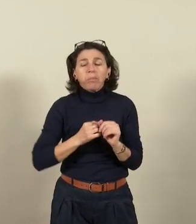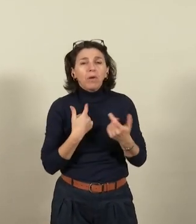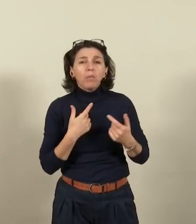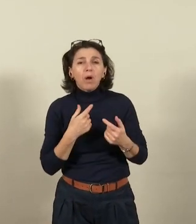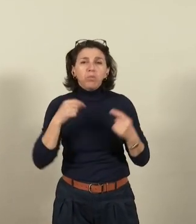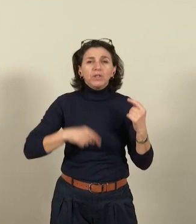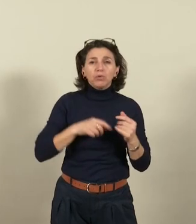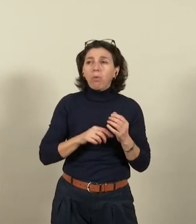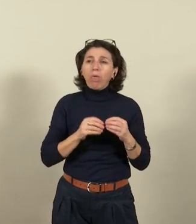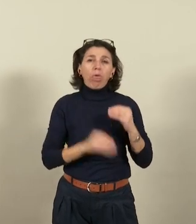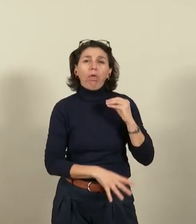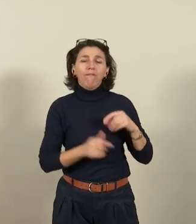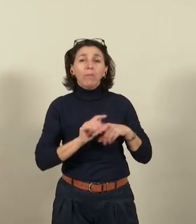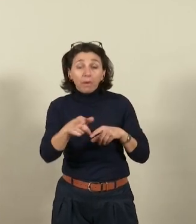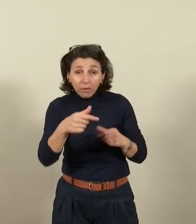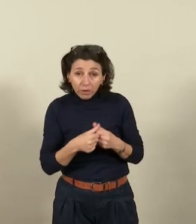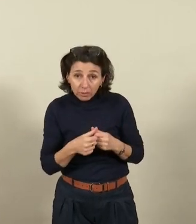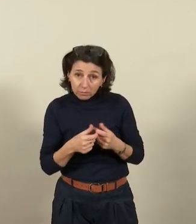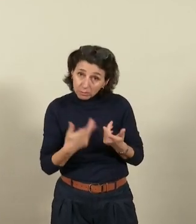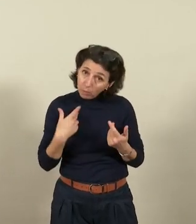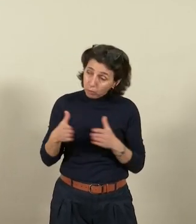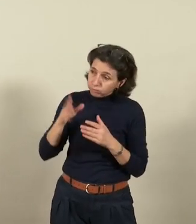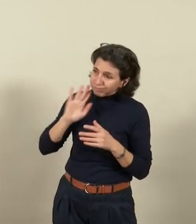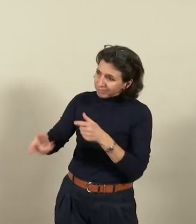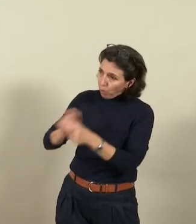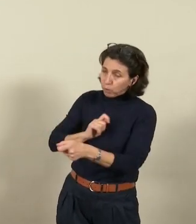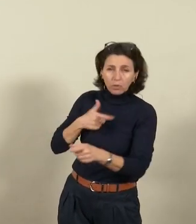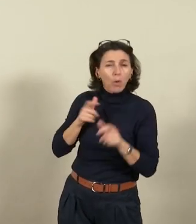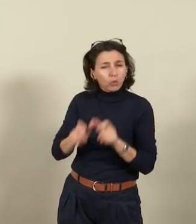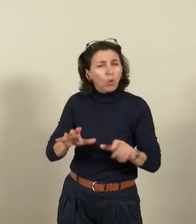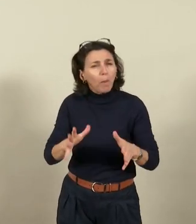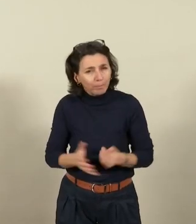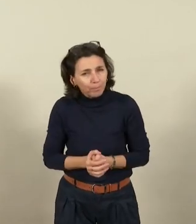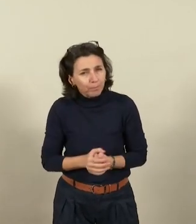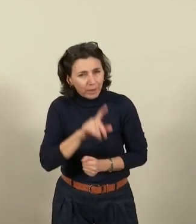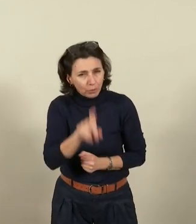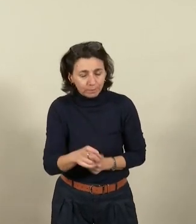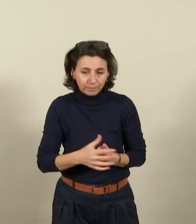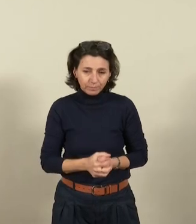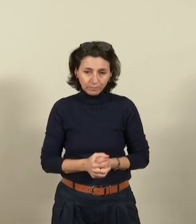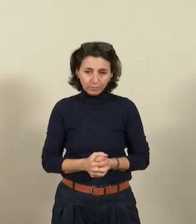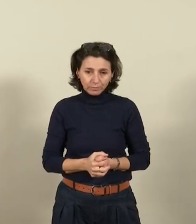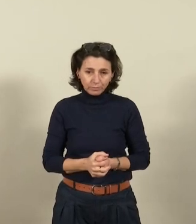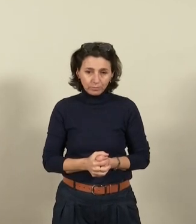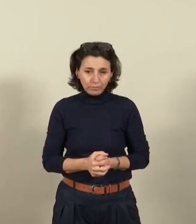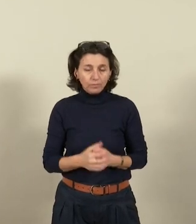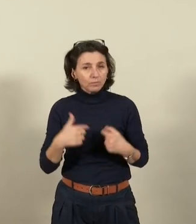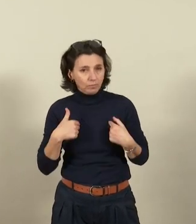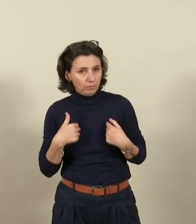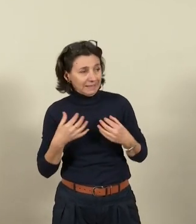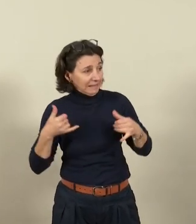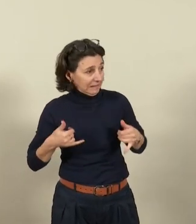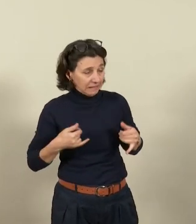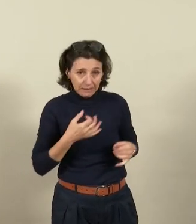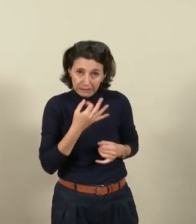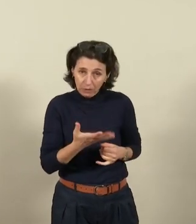demandez est-ce que vous demandez un remboursement de la subvention comment vous vous assurez que c'est bien le cas je dis ici que cet engagement ne doit